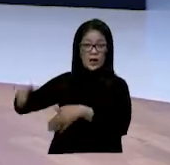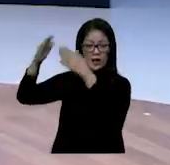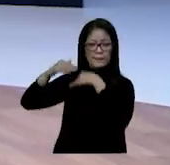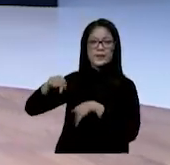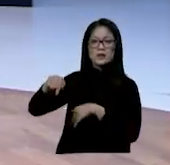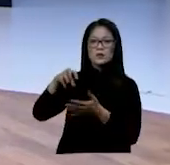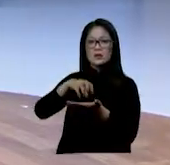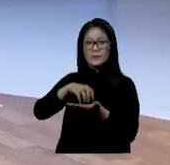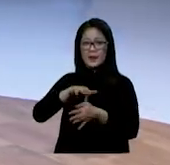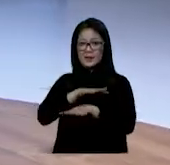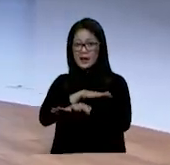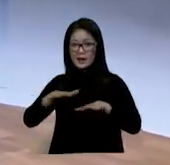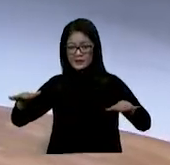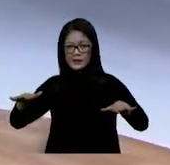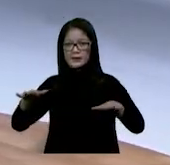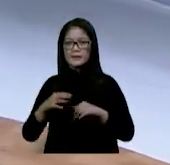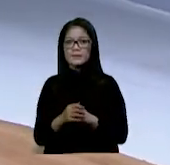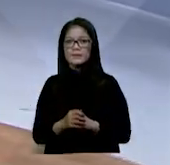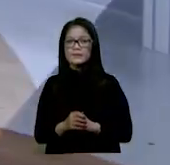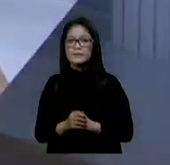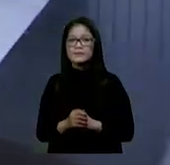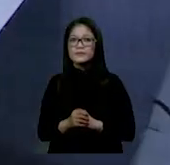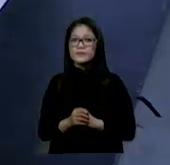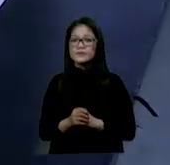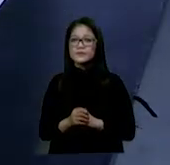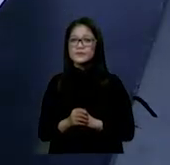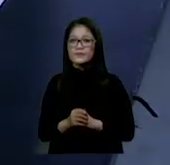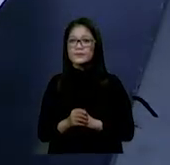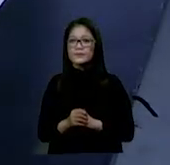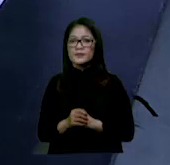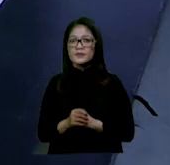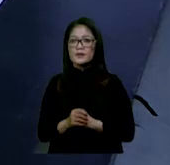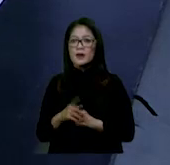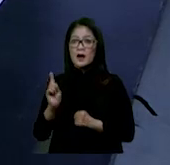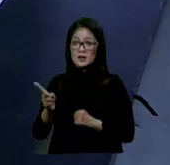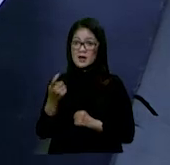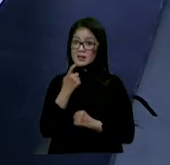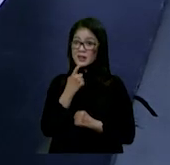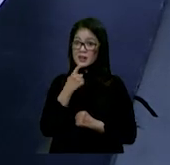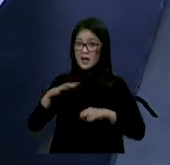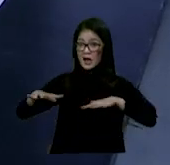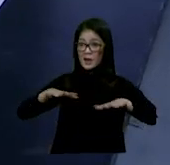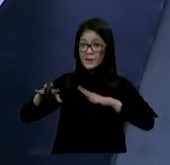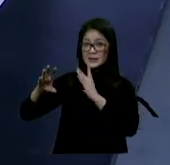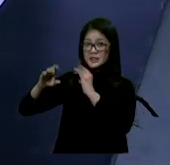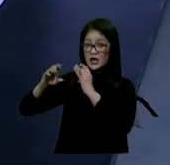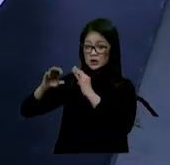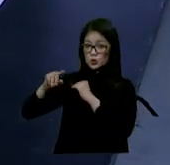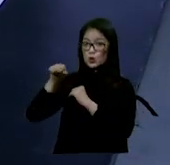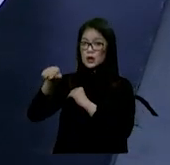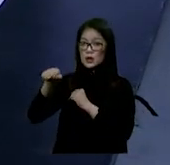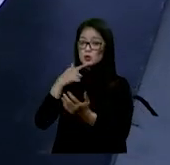di daratan. Kita bahas bersama-sama. Dalam keterangannya, BMKG menyebut dugaan penyebab gempa Cianjur ini adalah bagian dari